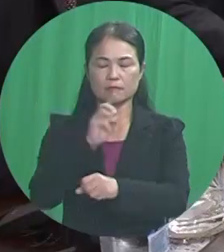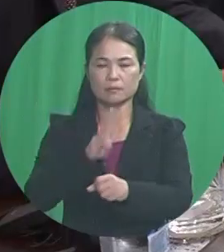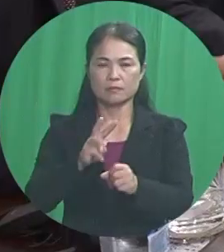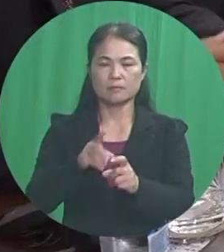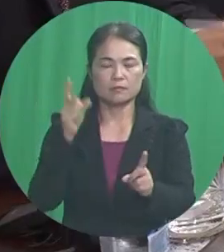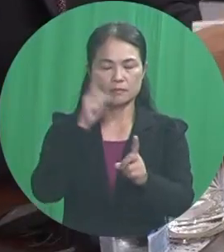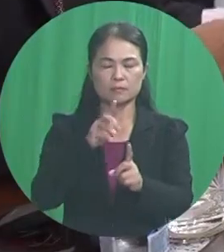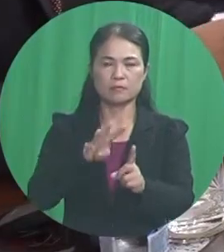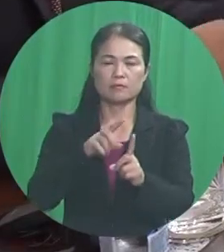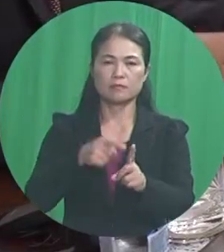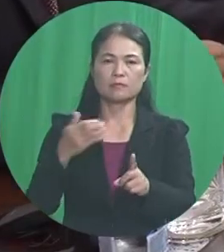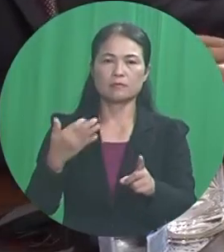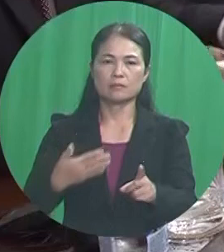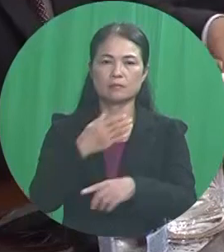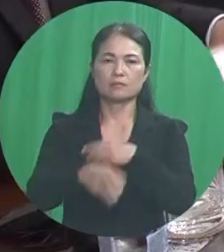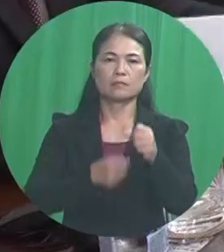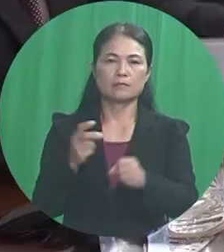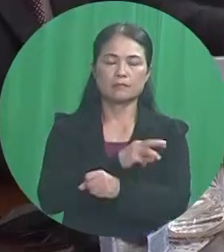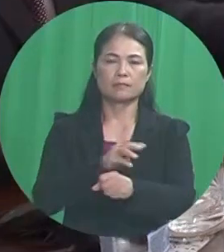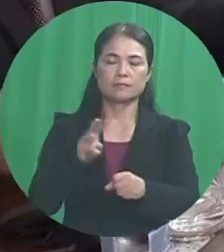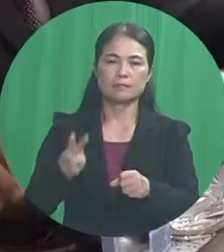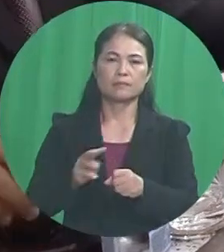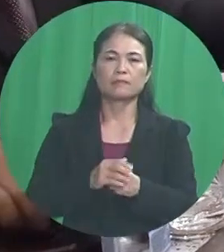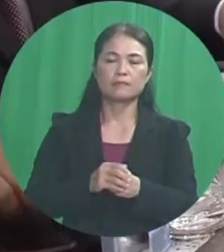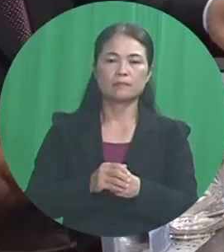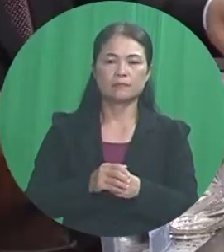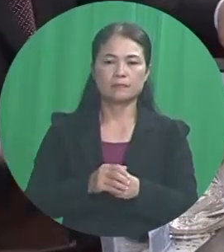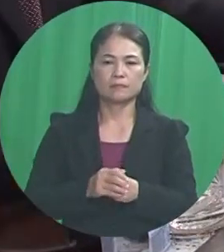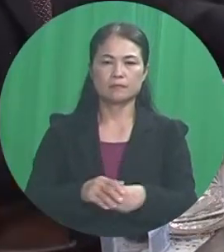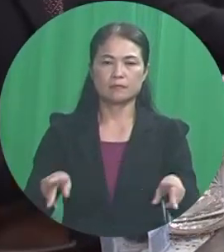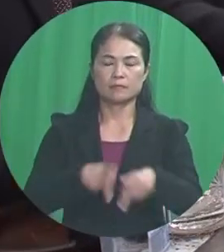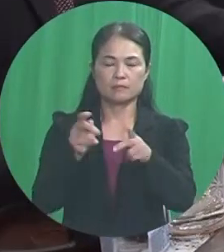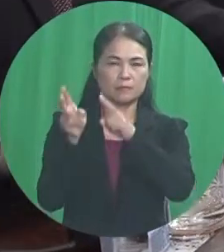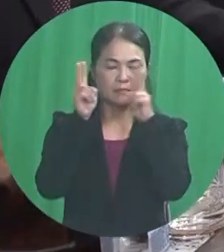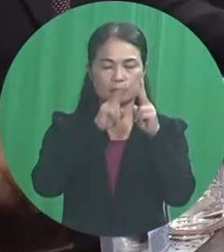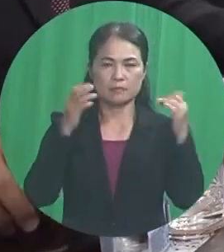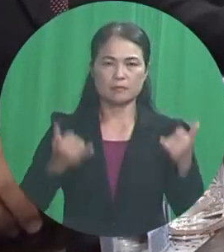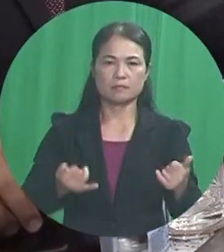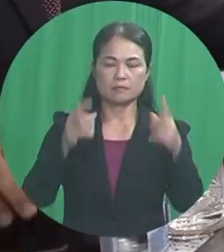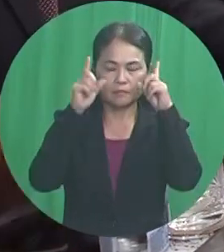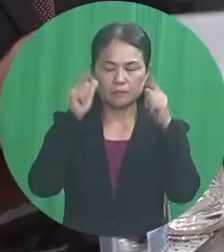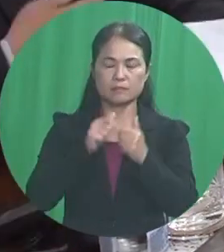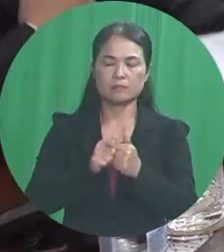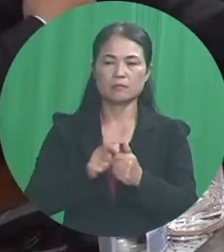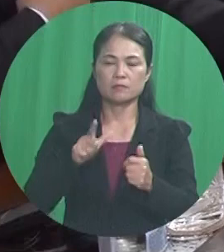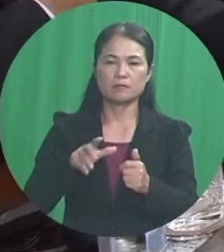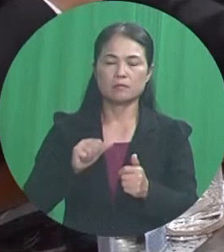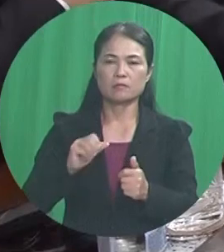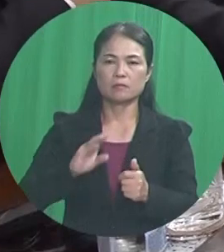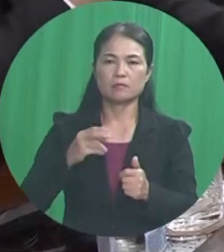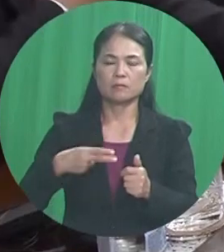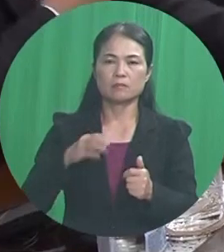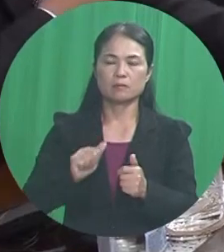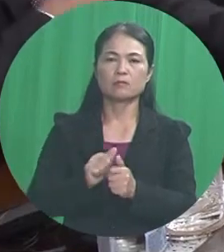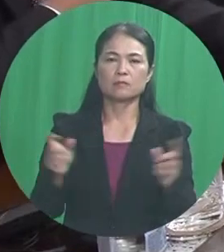3ដល់ថ្ងៃទី4ខែកញ្ញាឆ្នាំ2023ក្នុងឱកាសទស្សនកិច្ចនេះឯកឧត្តមលីវឈៀនឆាវបានជួប